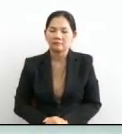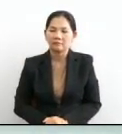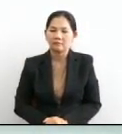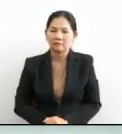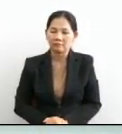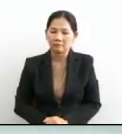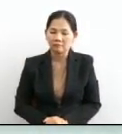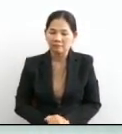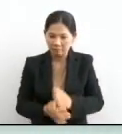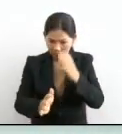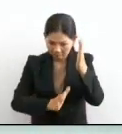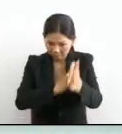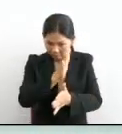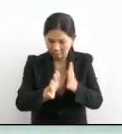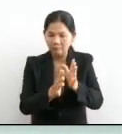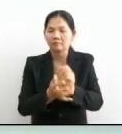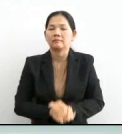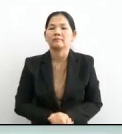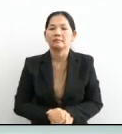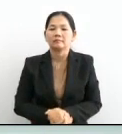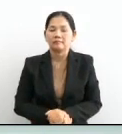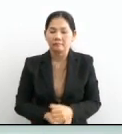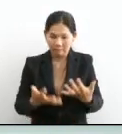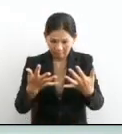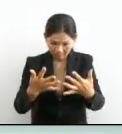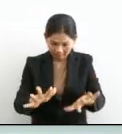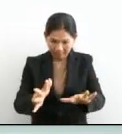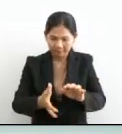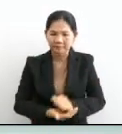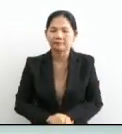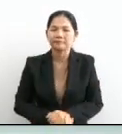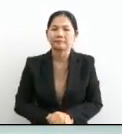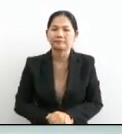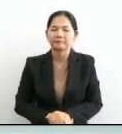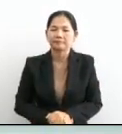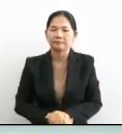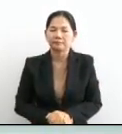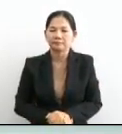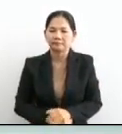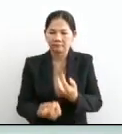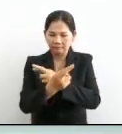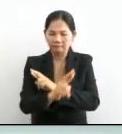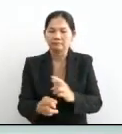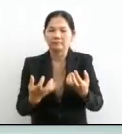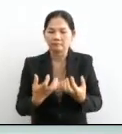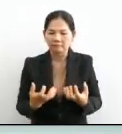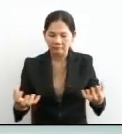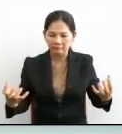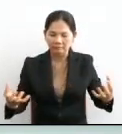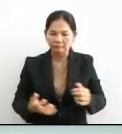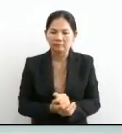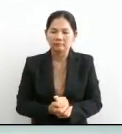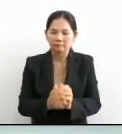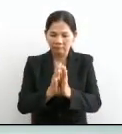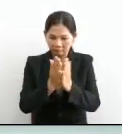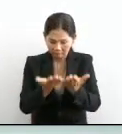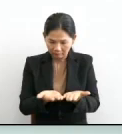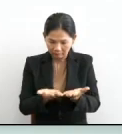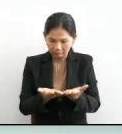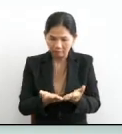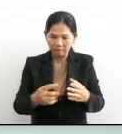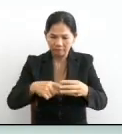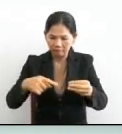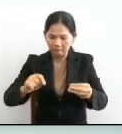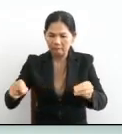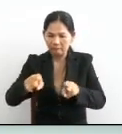chà này cứ ban an ạ tập bập ở cốn chà rồi rồi hai nà cốn chấm con triêm xong phải rẽ máu chà đôi chìa sụp hứ chà